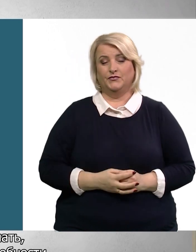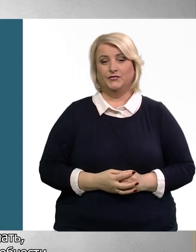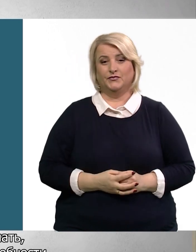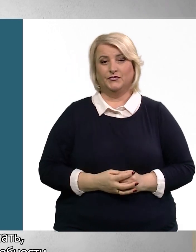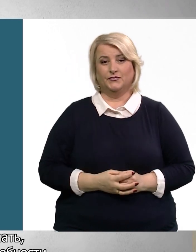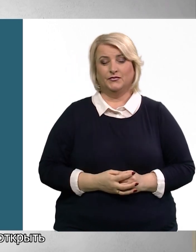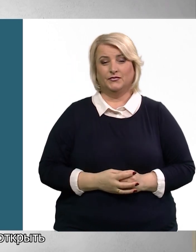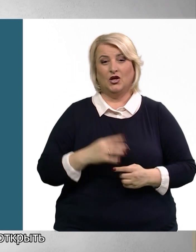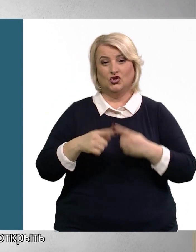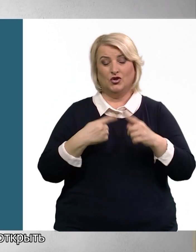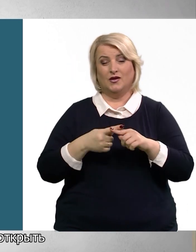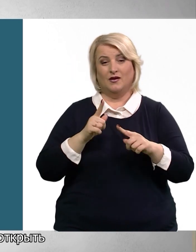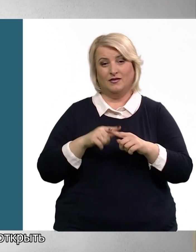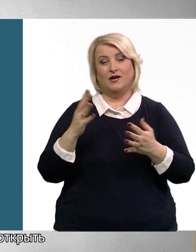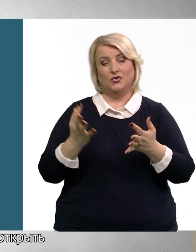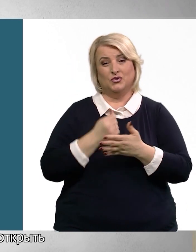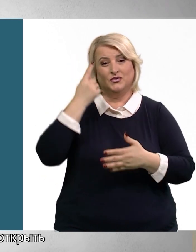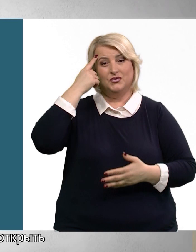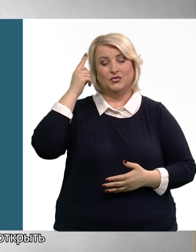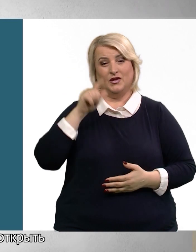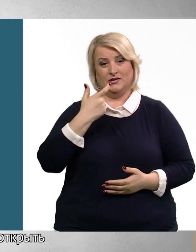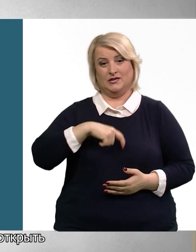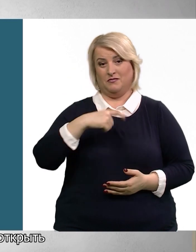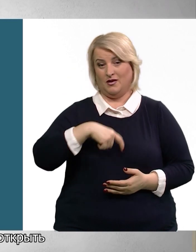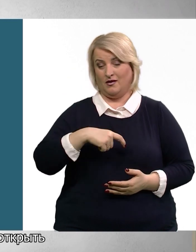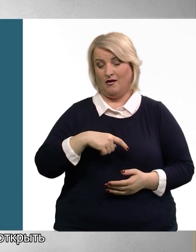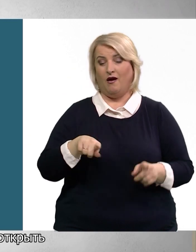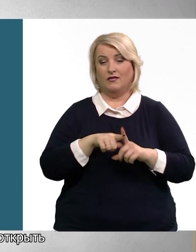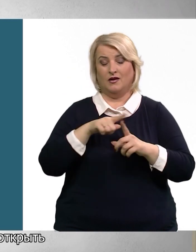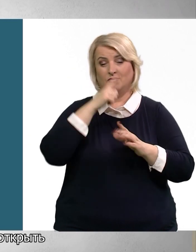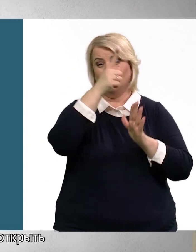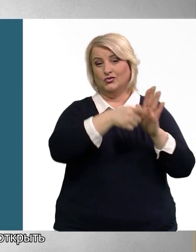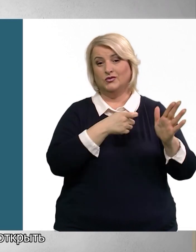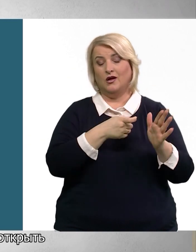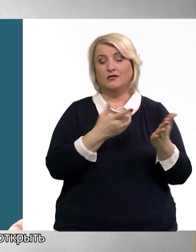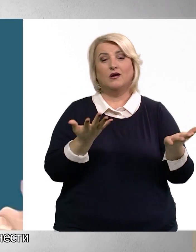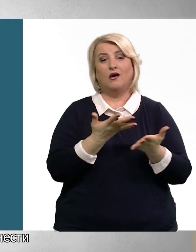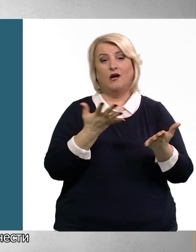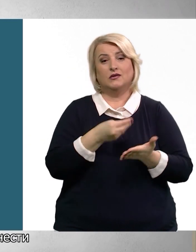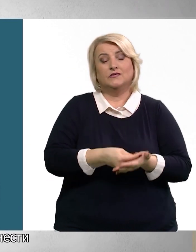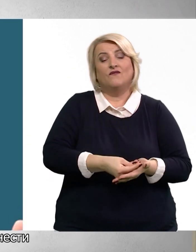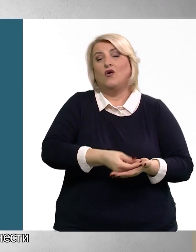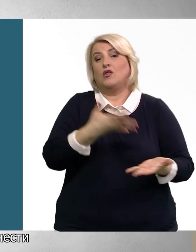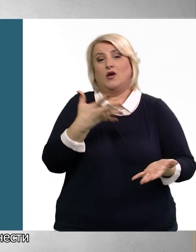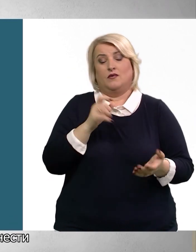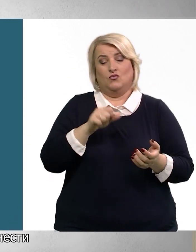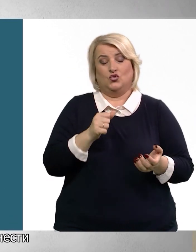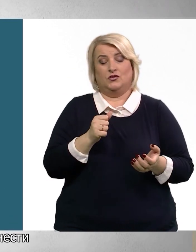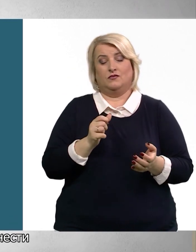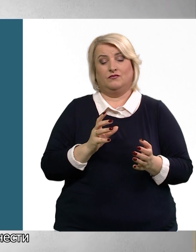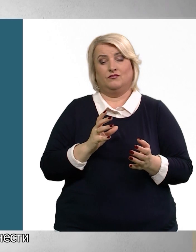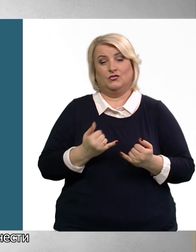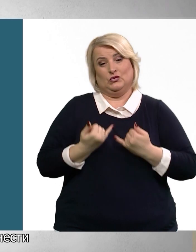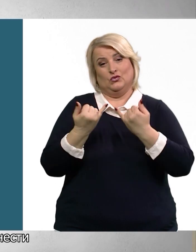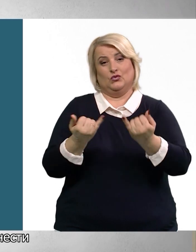lor. Și prin asta reușesc să se cunoască pe ei, dar și să cunoască care e valoarea lor pe care pot să